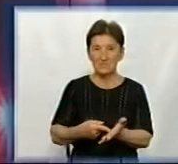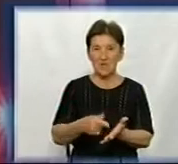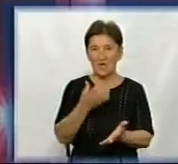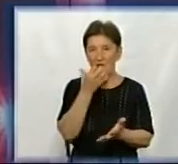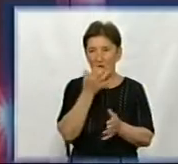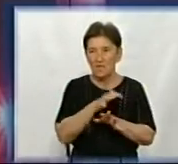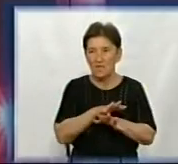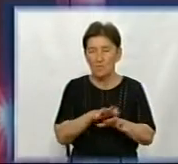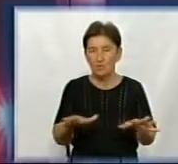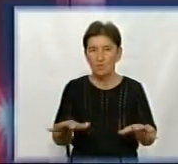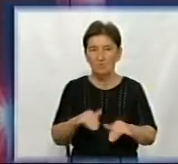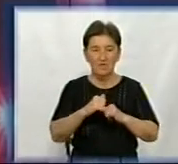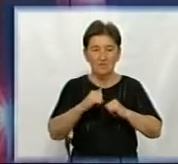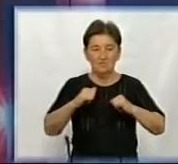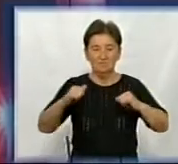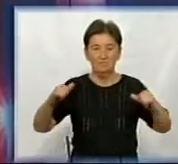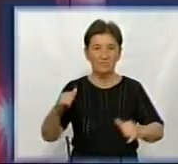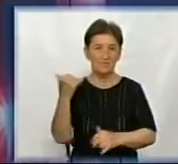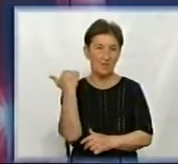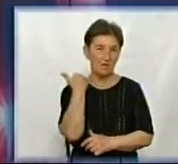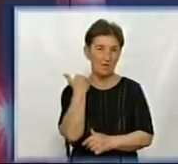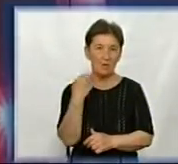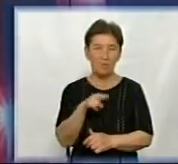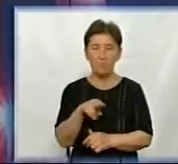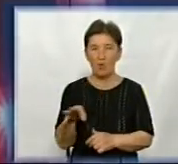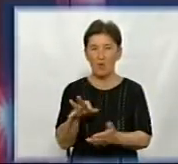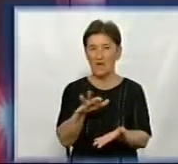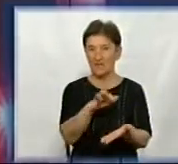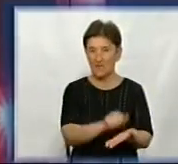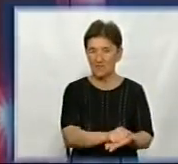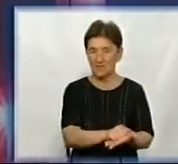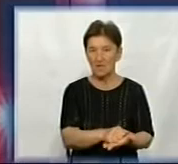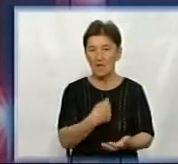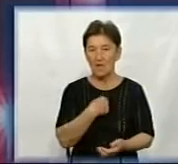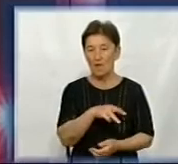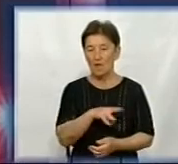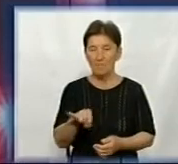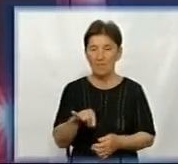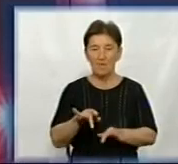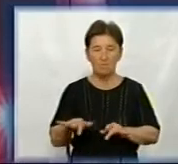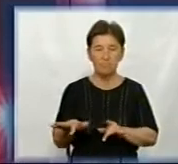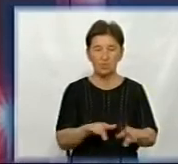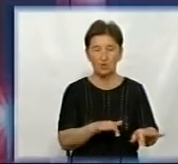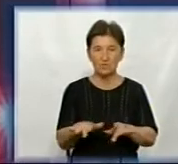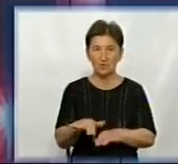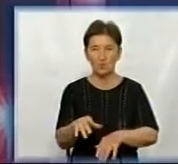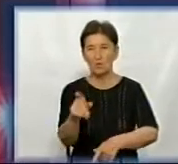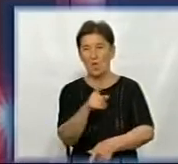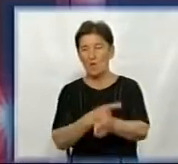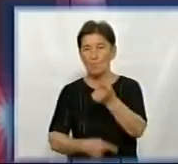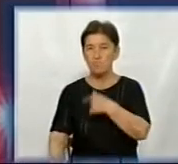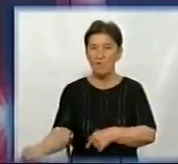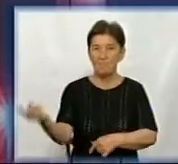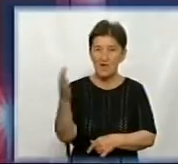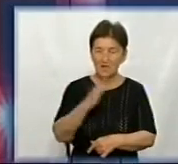і наростило там значні борги по оренді за ЦМК, ми розпочали процедуру повернення, було прийнято рішення міської ради.